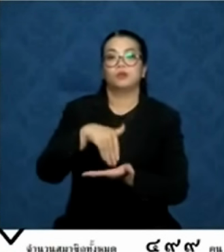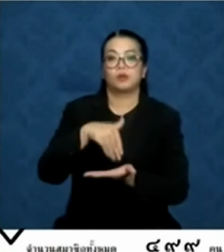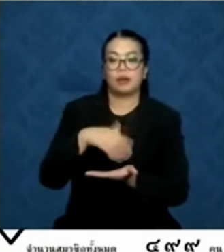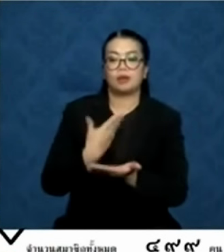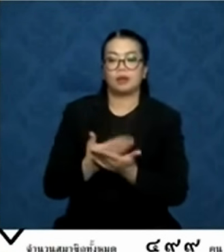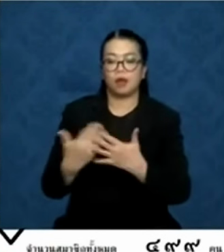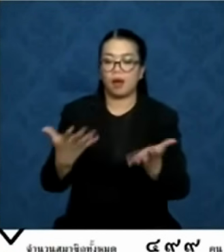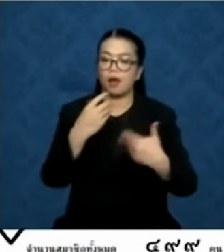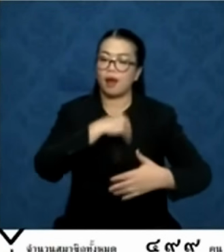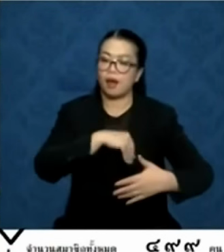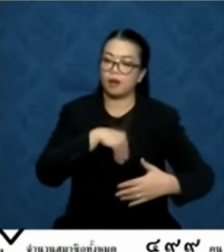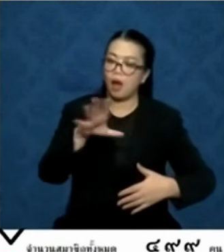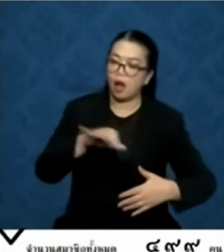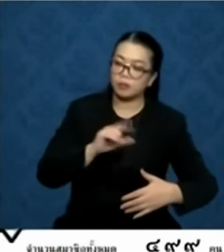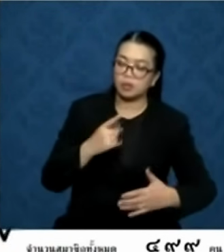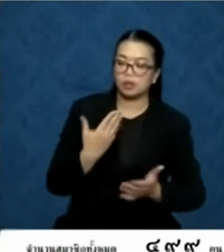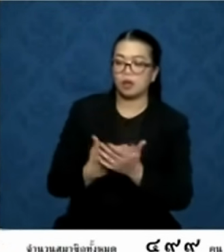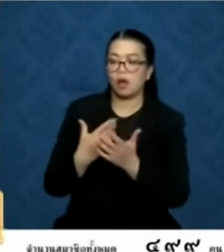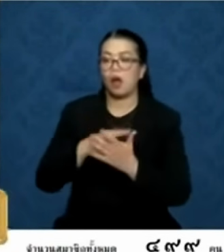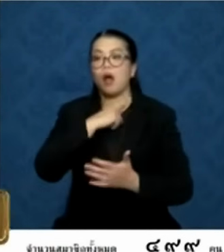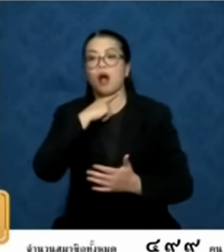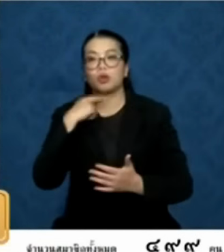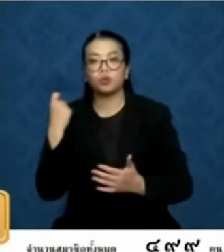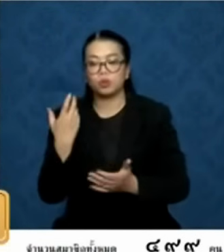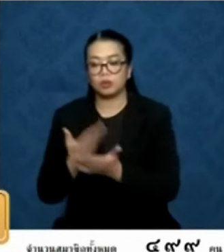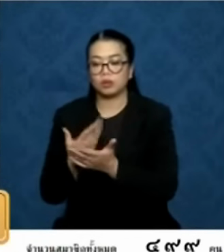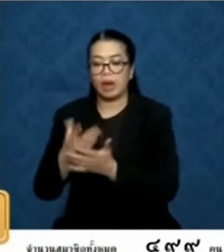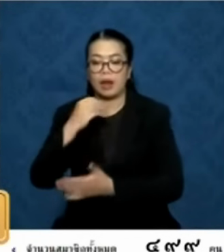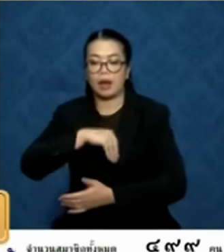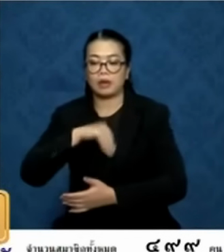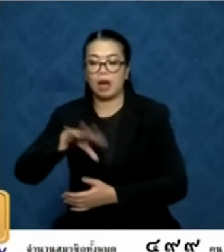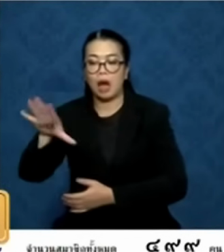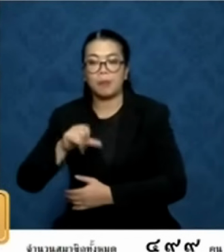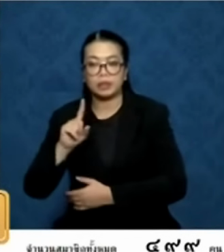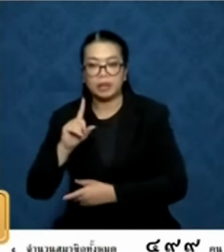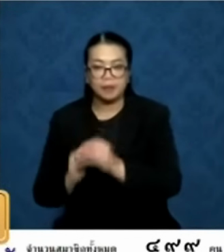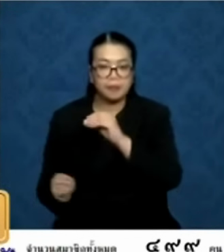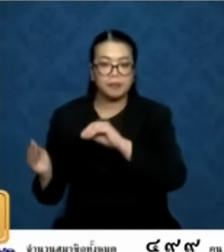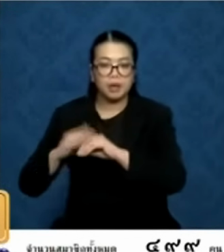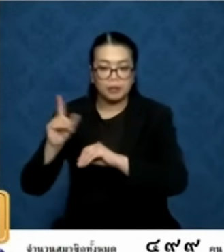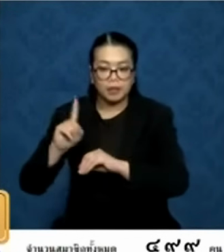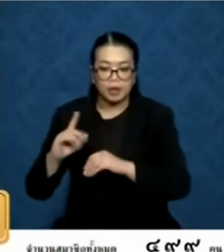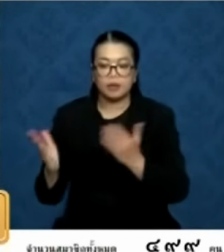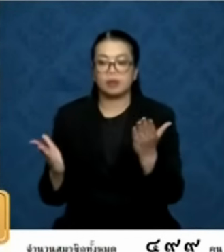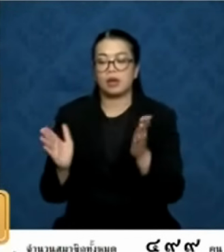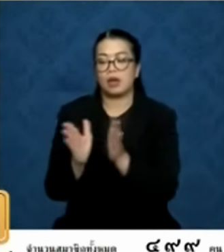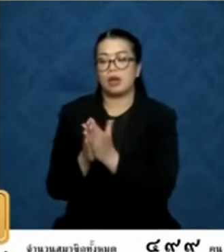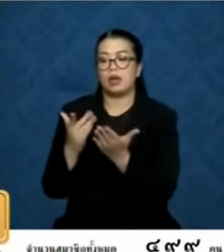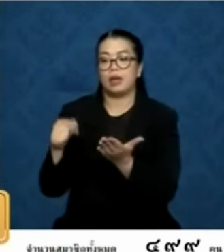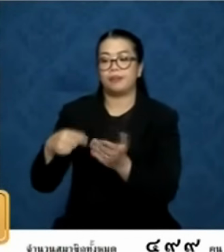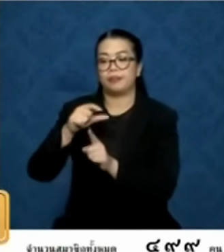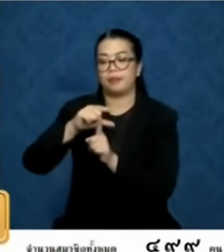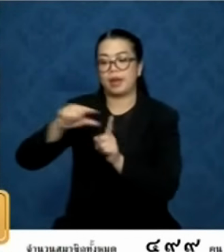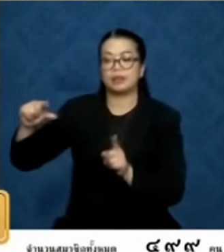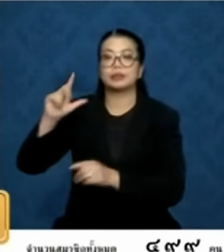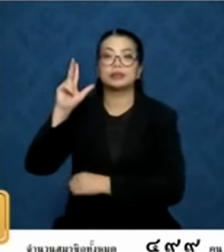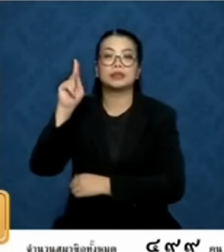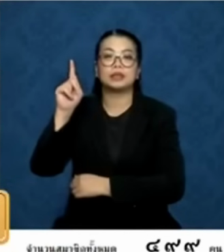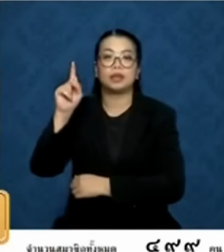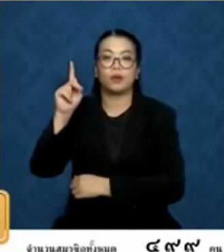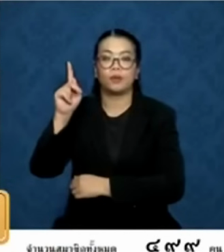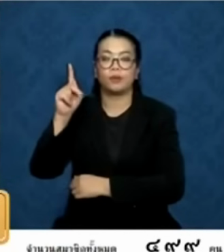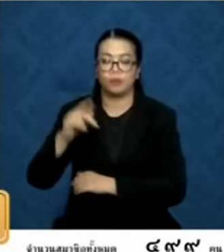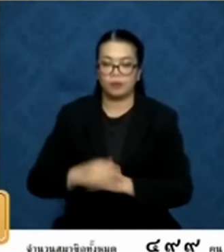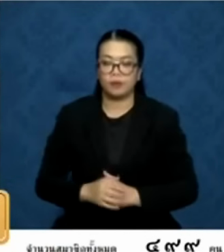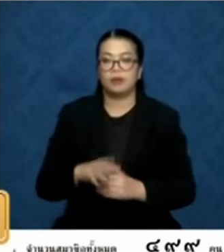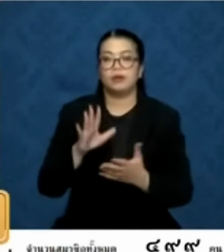หาเงินส่วนที่ขาดดุลแสดงไว้ในเอกสารงบประมาณฉบับที่2เล่มที่คาดเขียว